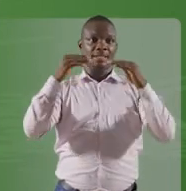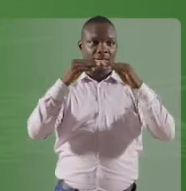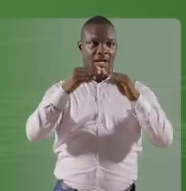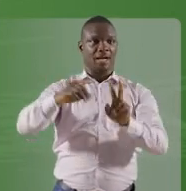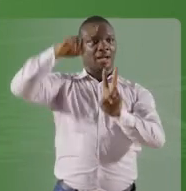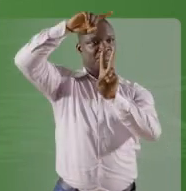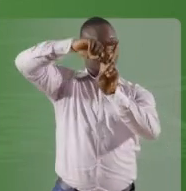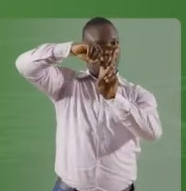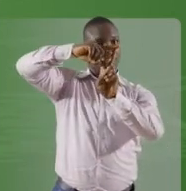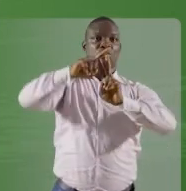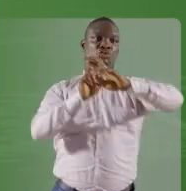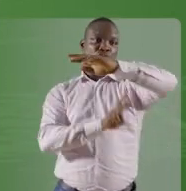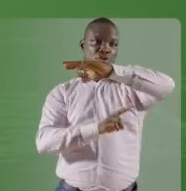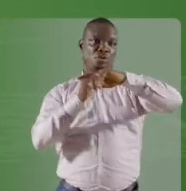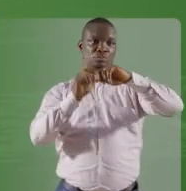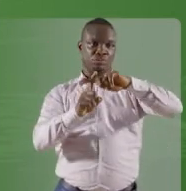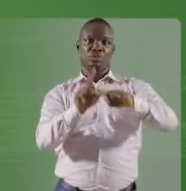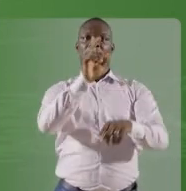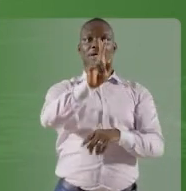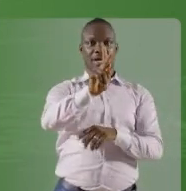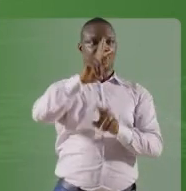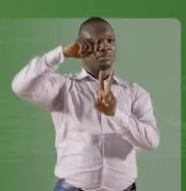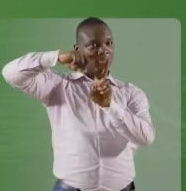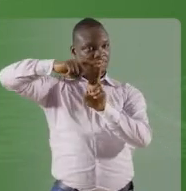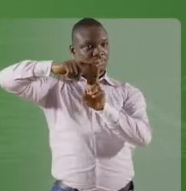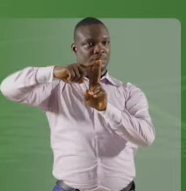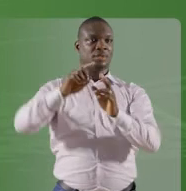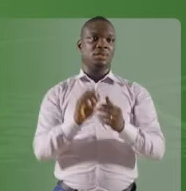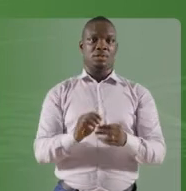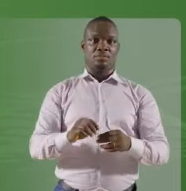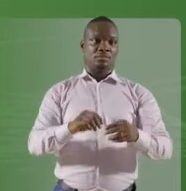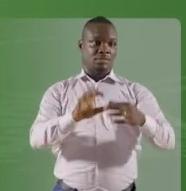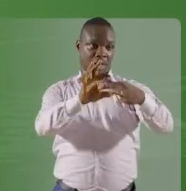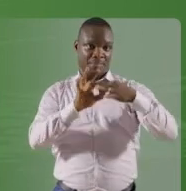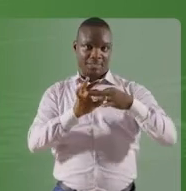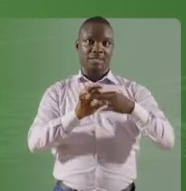plus Kpi, avec K un entier relatif, ou par une égalité,